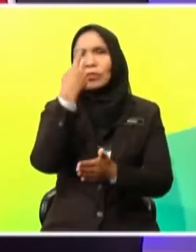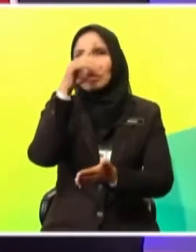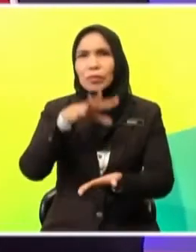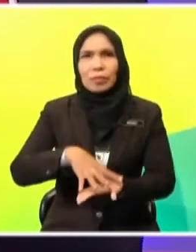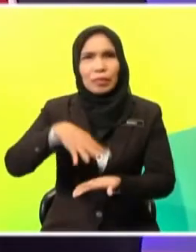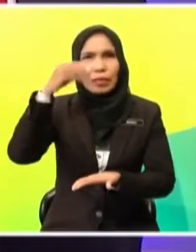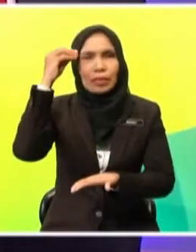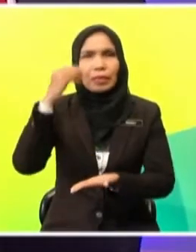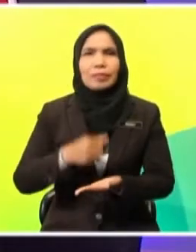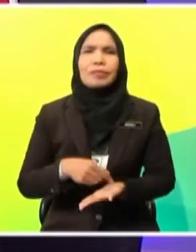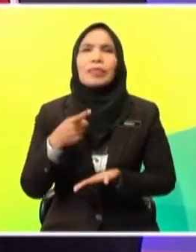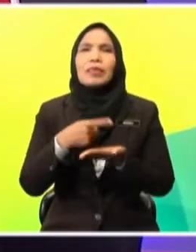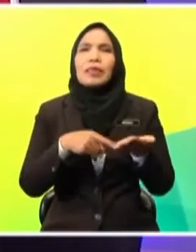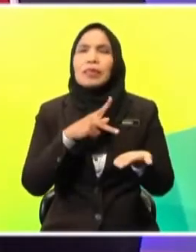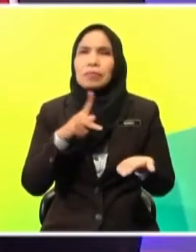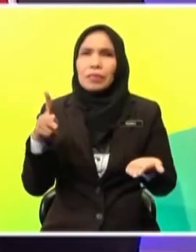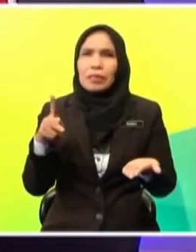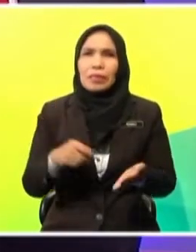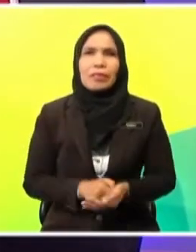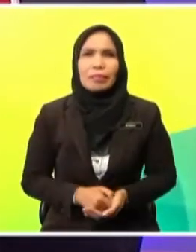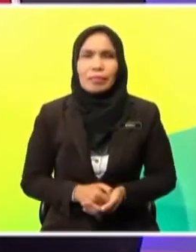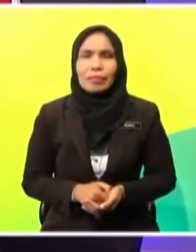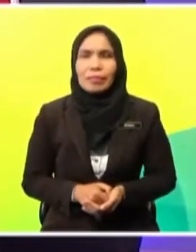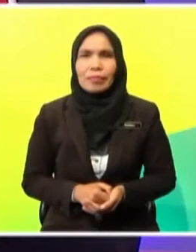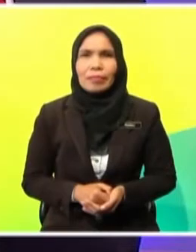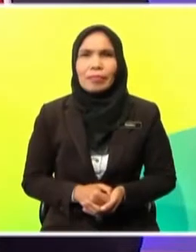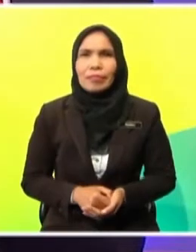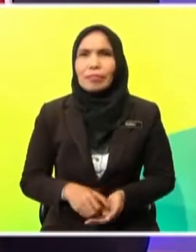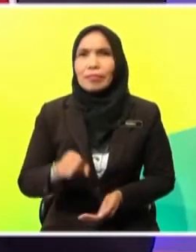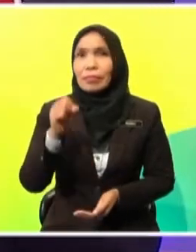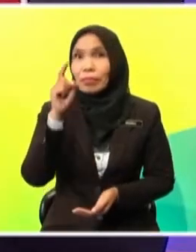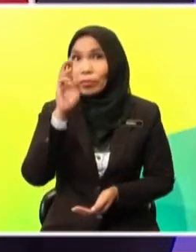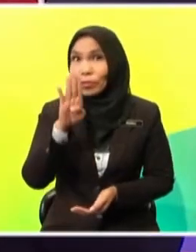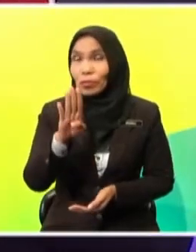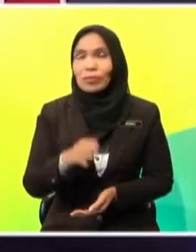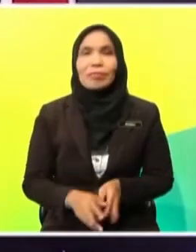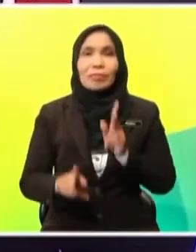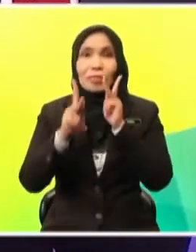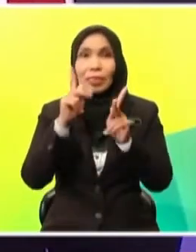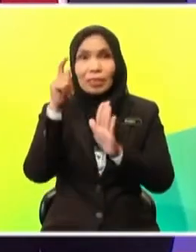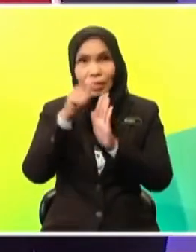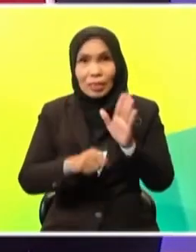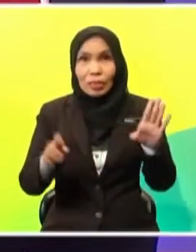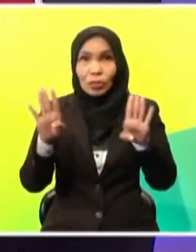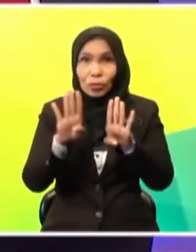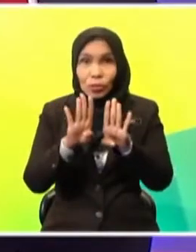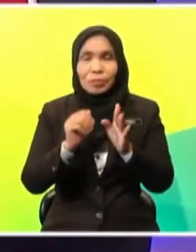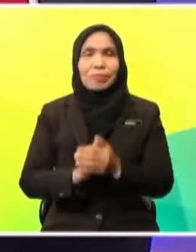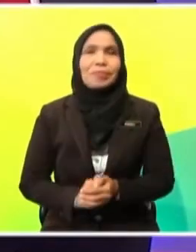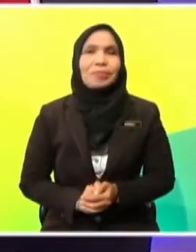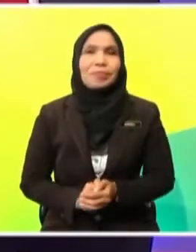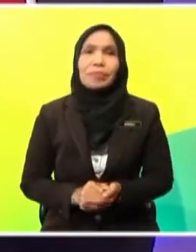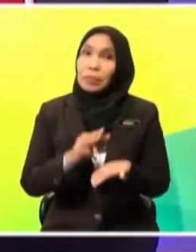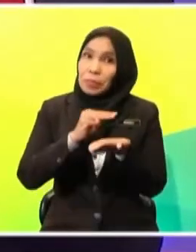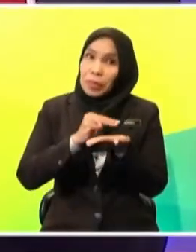Apakah yang dikatakan yang suku kata tertutup tadi kayu tanya aku indication suku ke-7 tuh